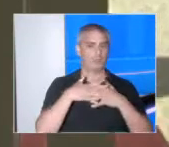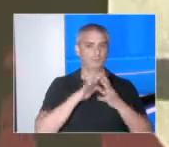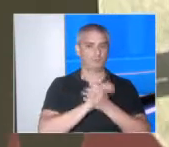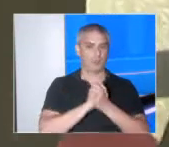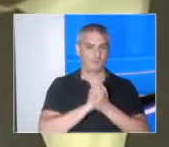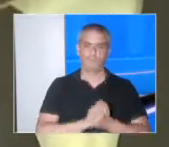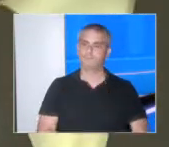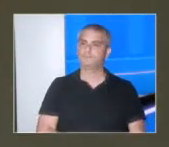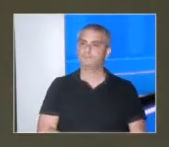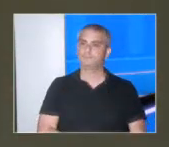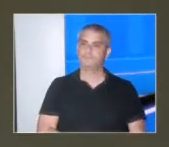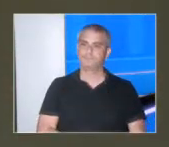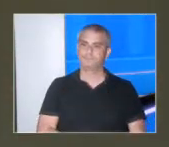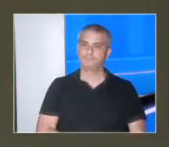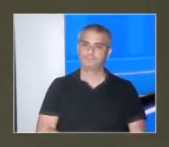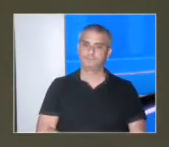שמואל.